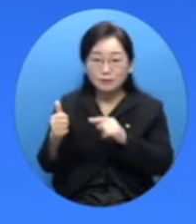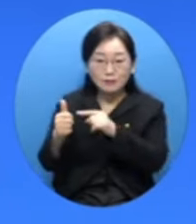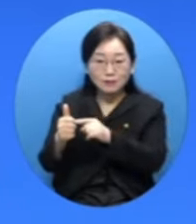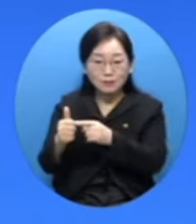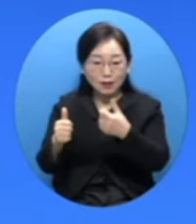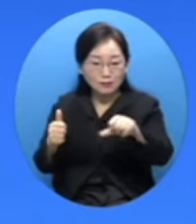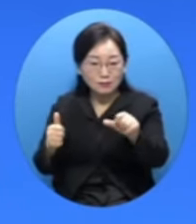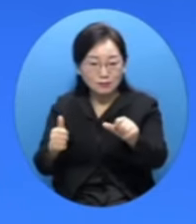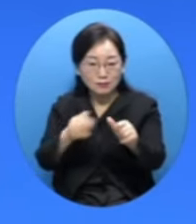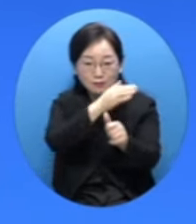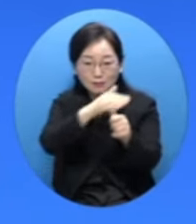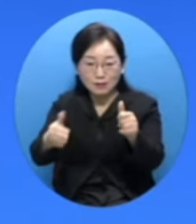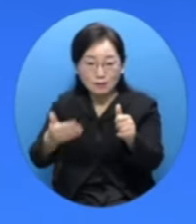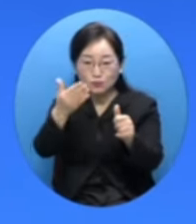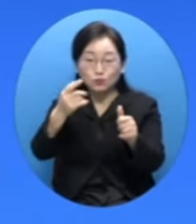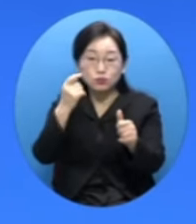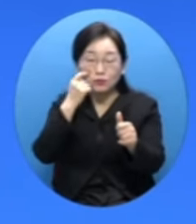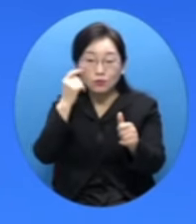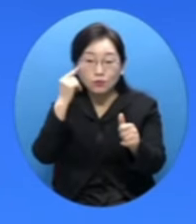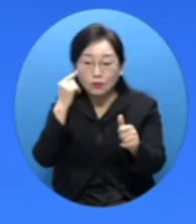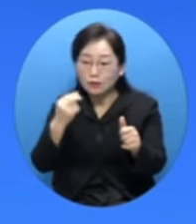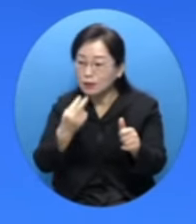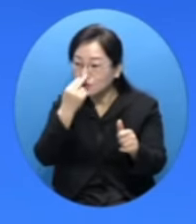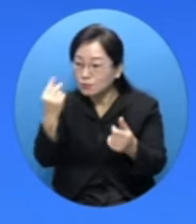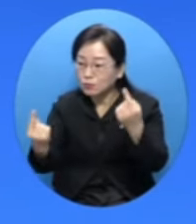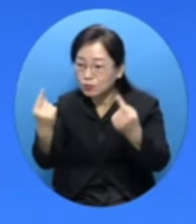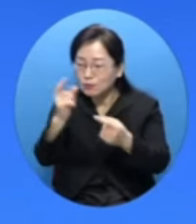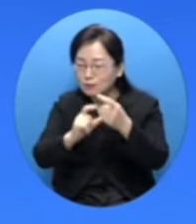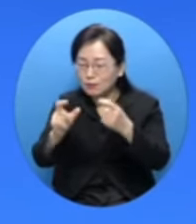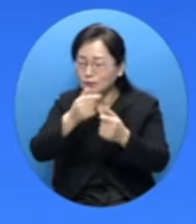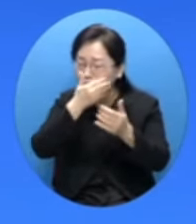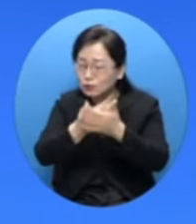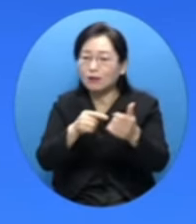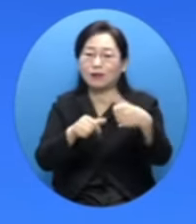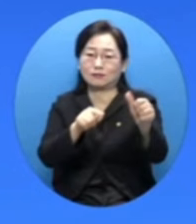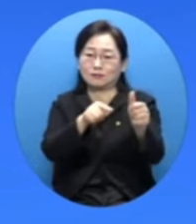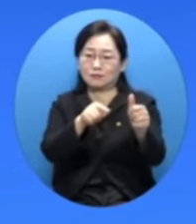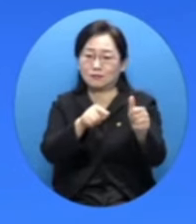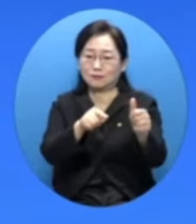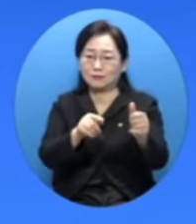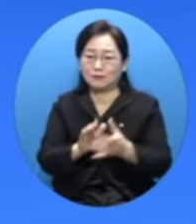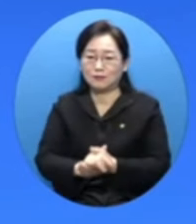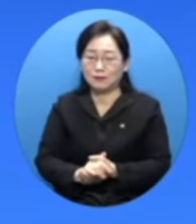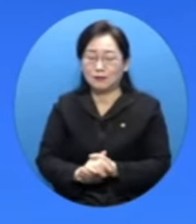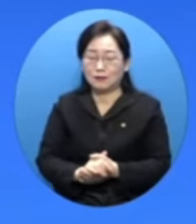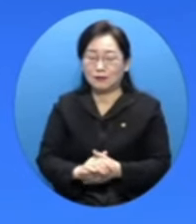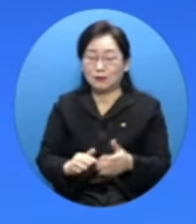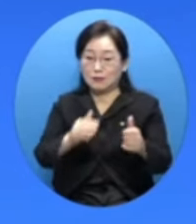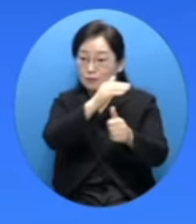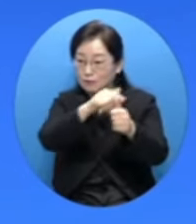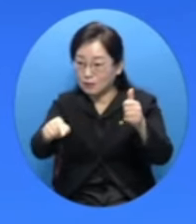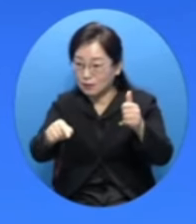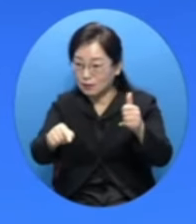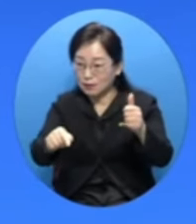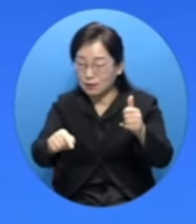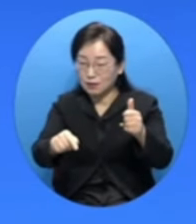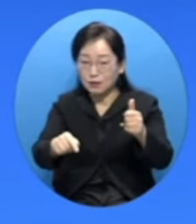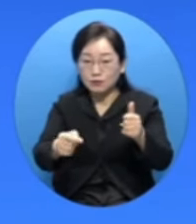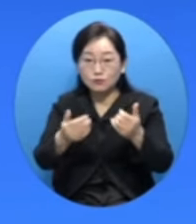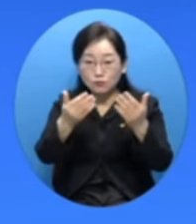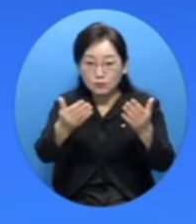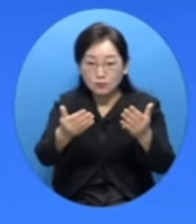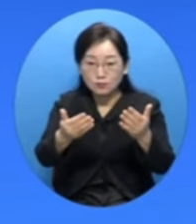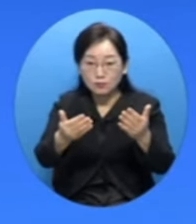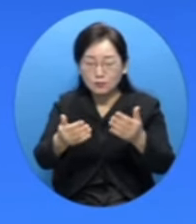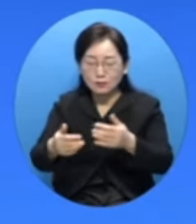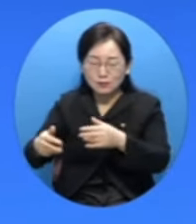바칠 수가 없습니다. 자기 생명보다 더 귀한 이삭을 어떻게 바칩니까? 그런데 그 즉시 죽여서 바치려면 그나마도